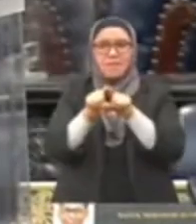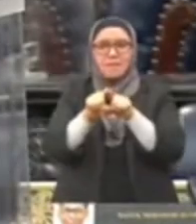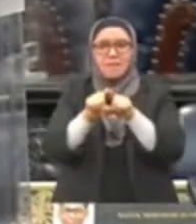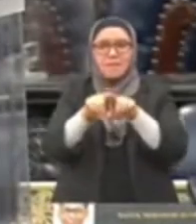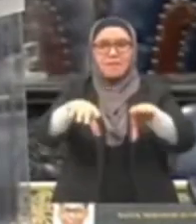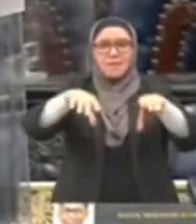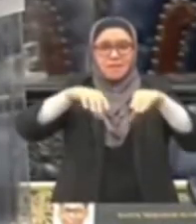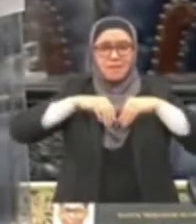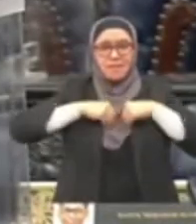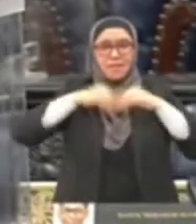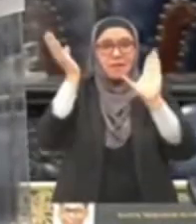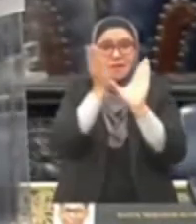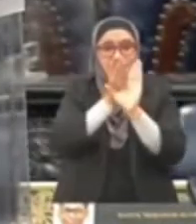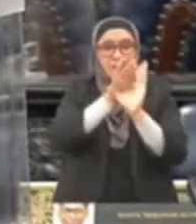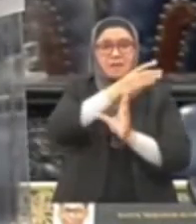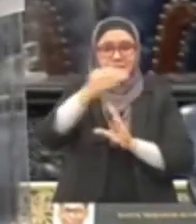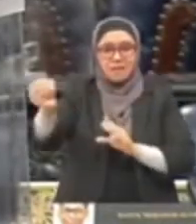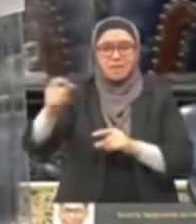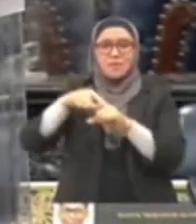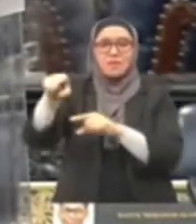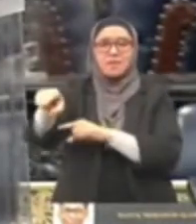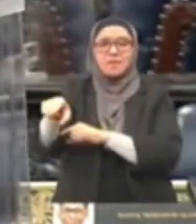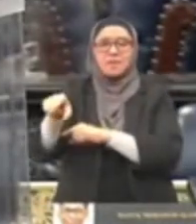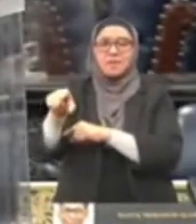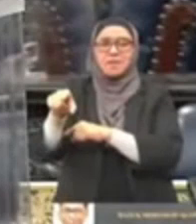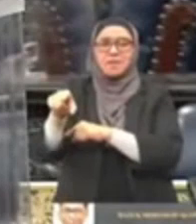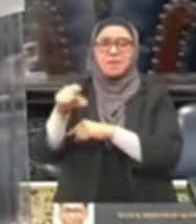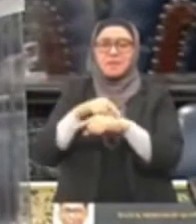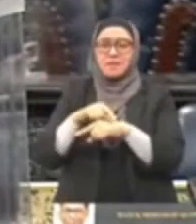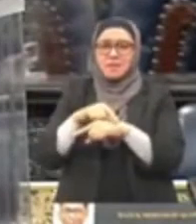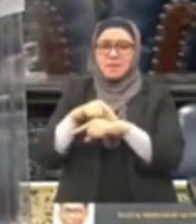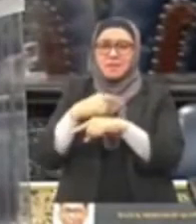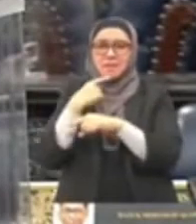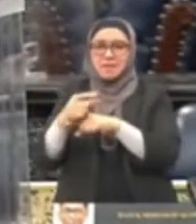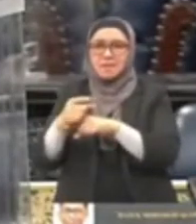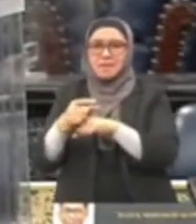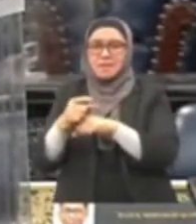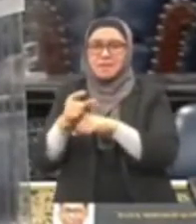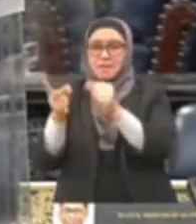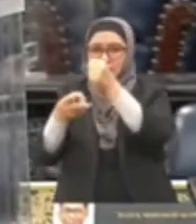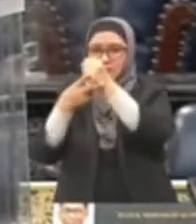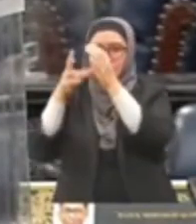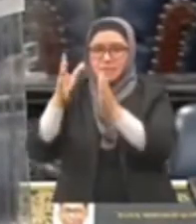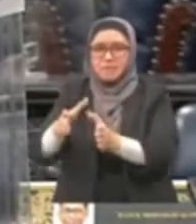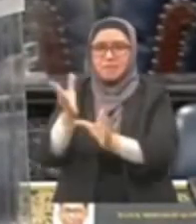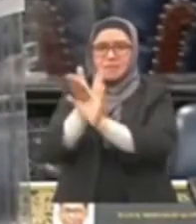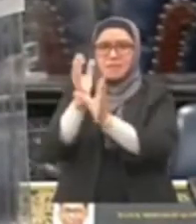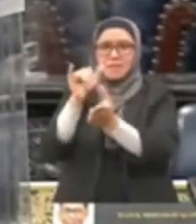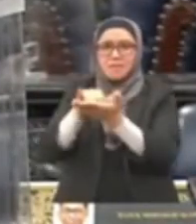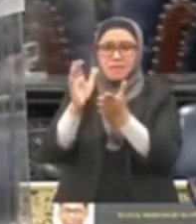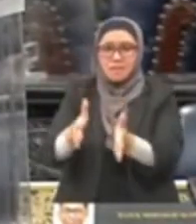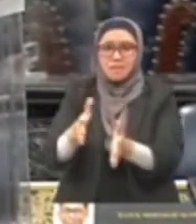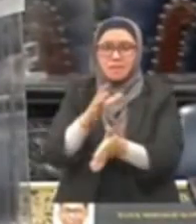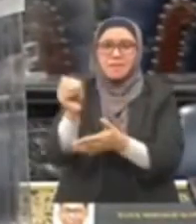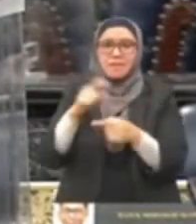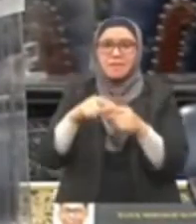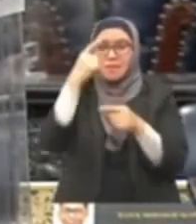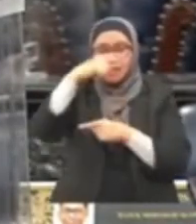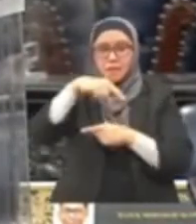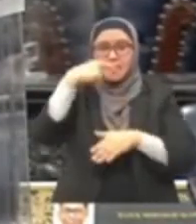permohonan pinjaman dibuat saya juga ingin menjelaskan bahwa dalam melaksanakan bantuan moratorium semasa